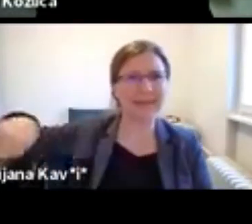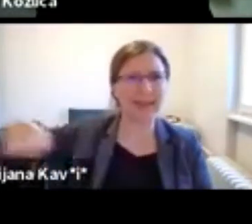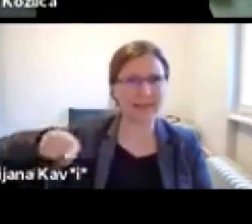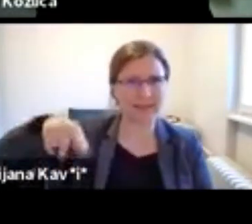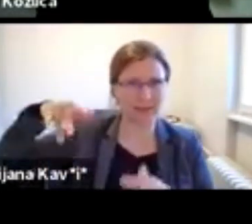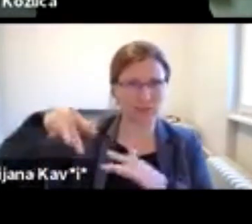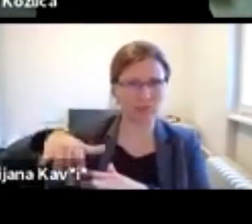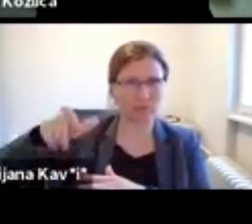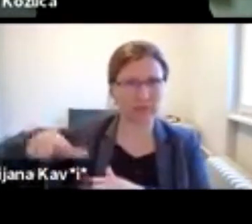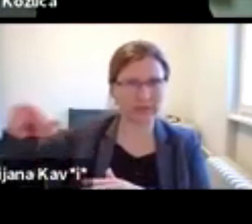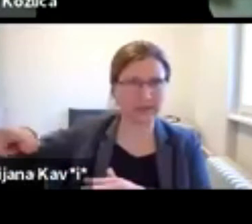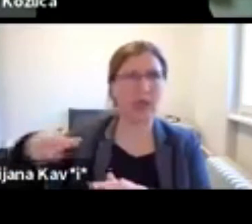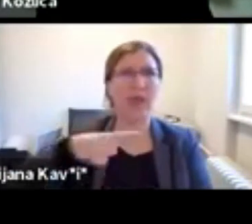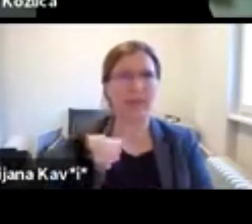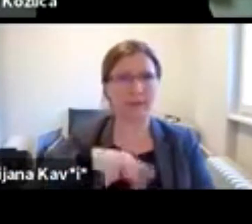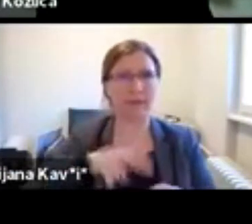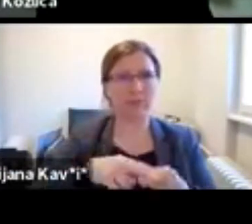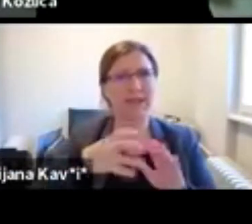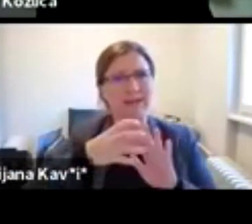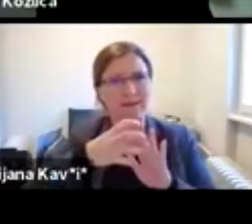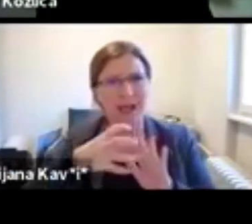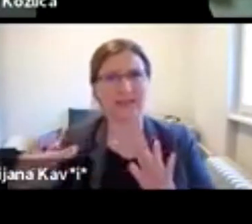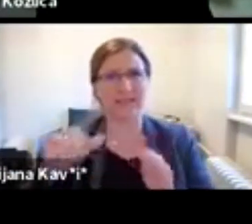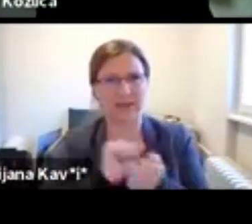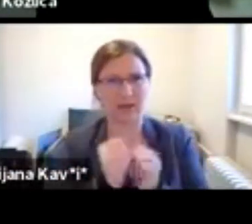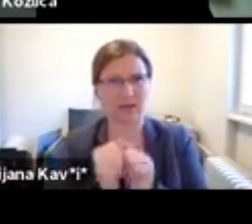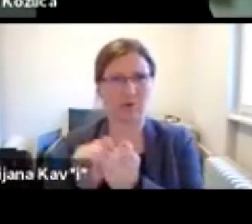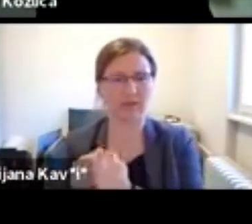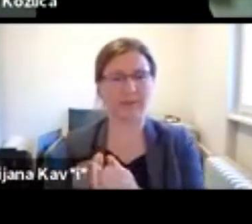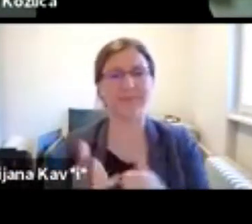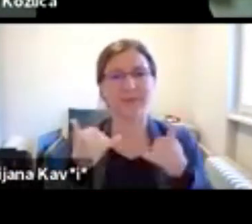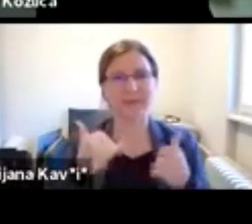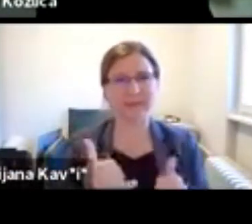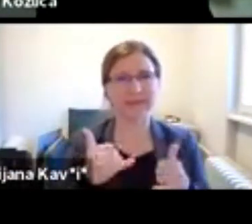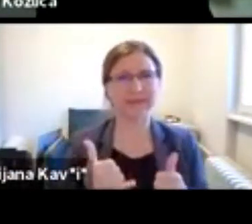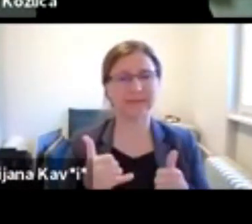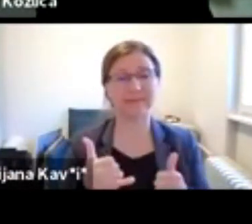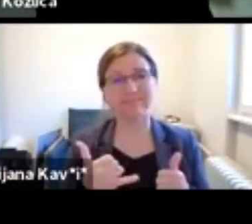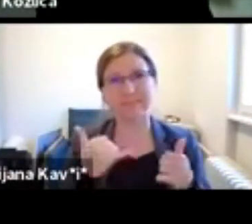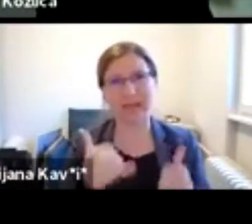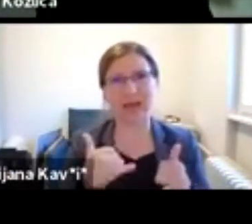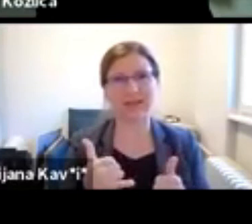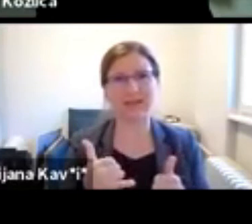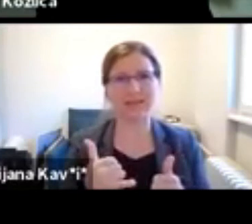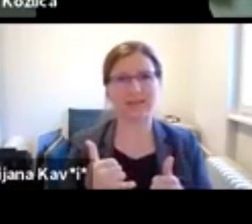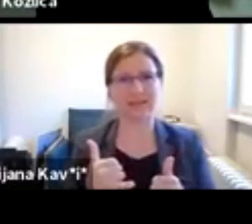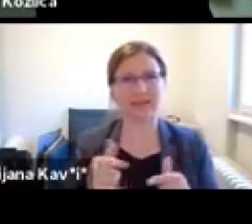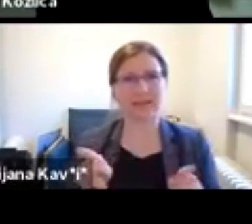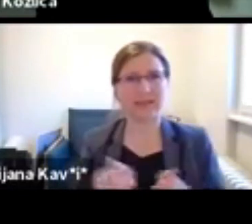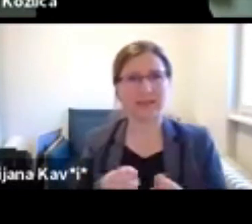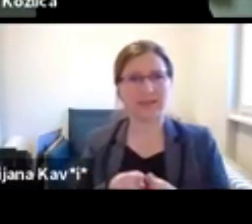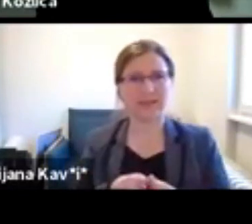nastaviti. Evo, ovdje su na neki način danas i predstavljene